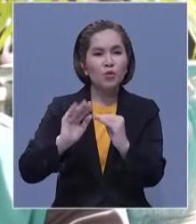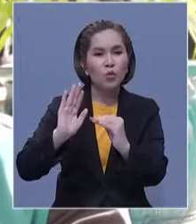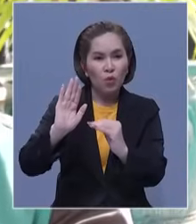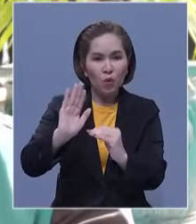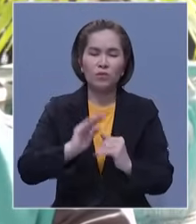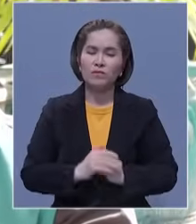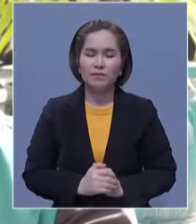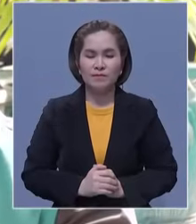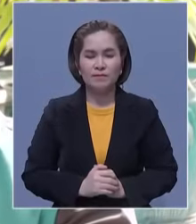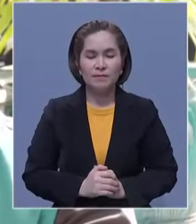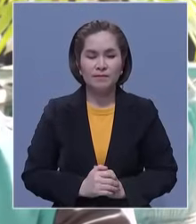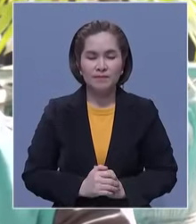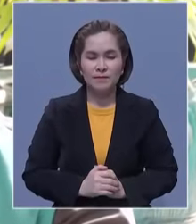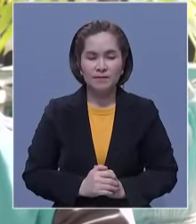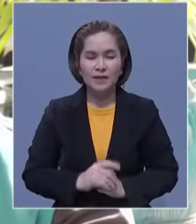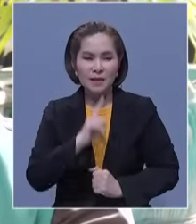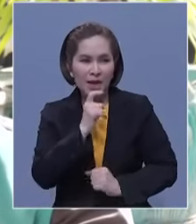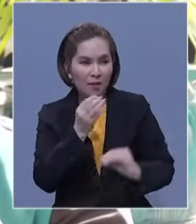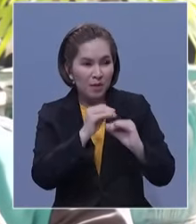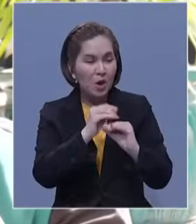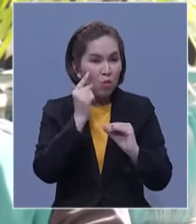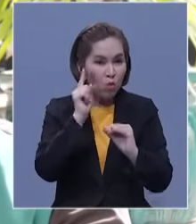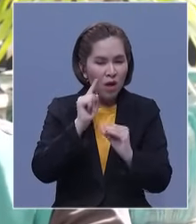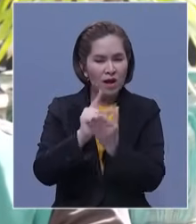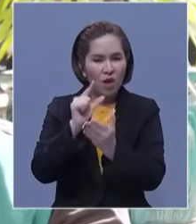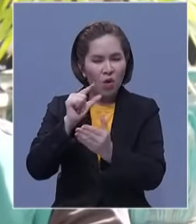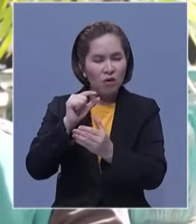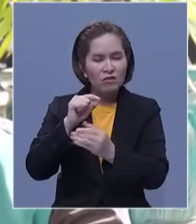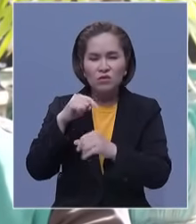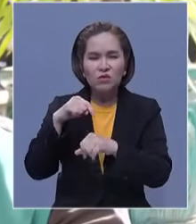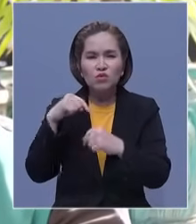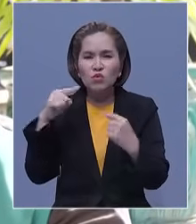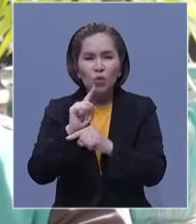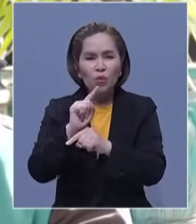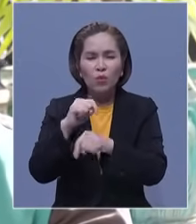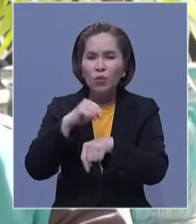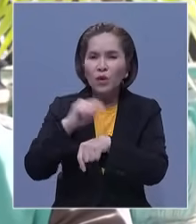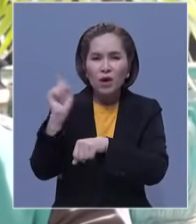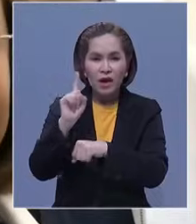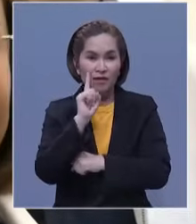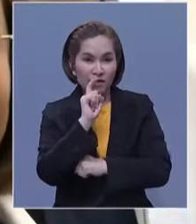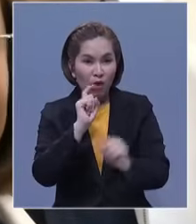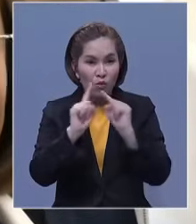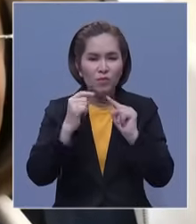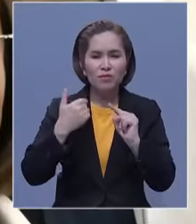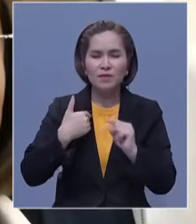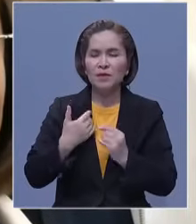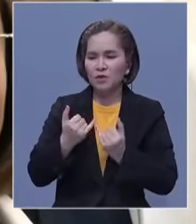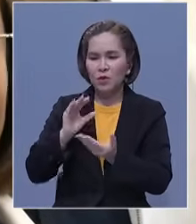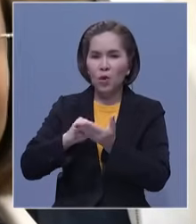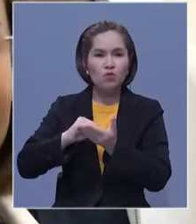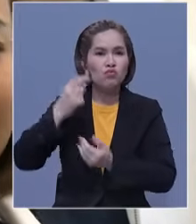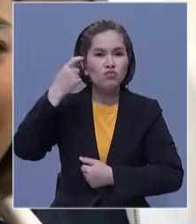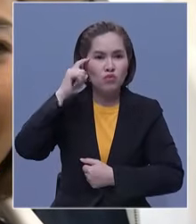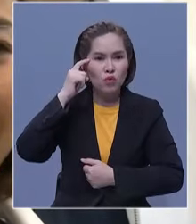ถามต่อว่าเราทราบหรือเปล่าว่าคุณกฤษดาจะลาออกช่วงไหนมีการพูดคุยกันหรือเปล่าคุณเอกนัทบอกว่าตัวเองไม่ทราบเลยค่ะว่าคุณ